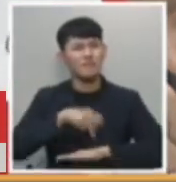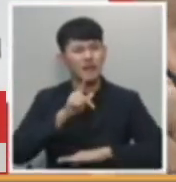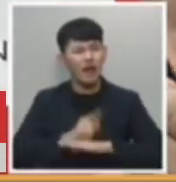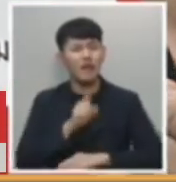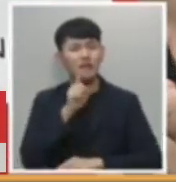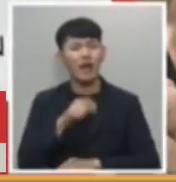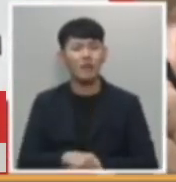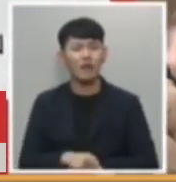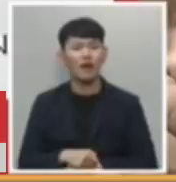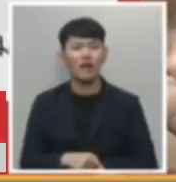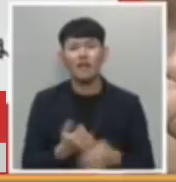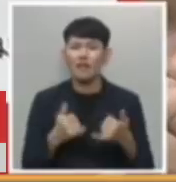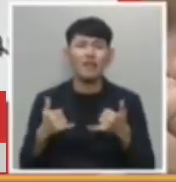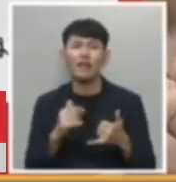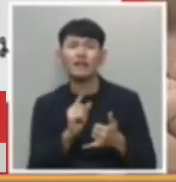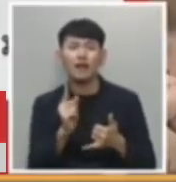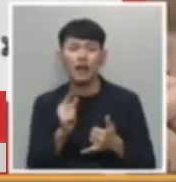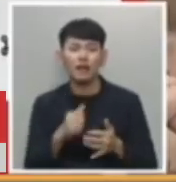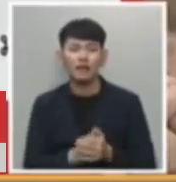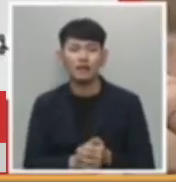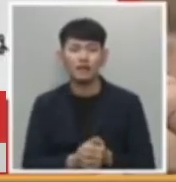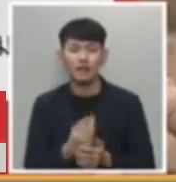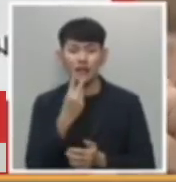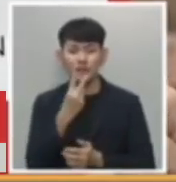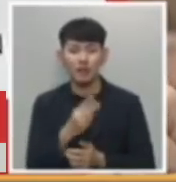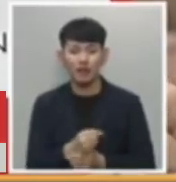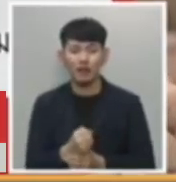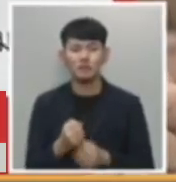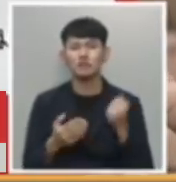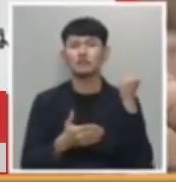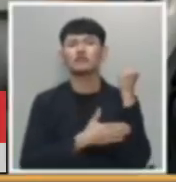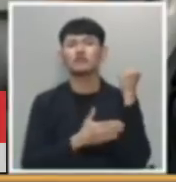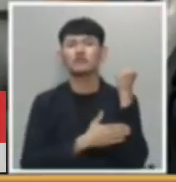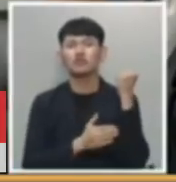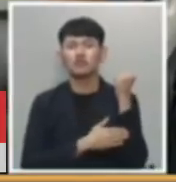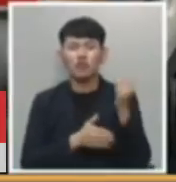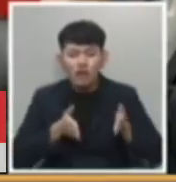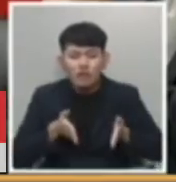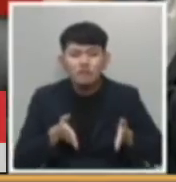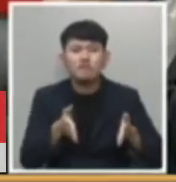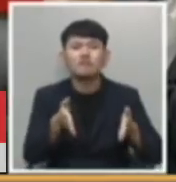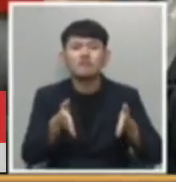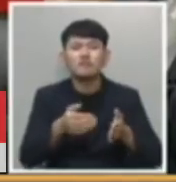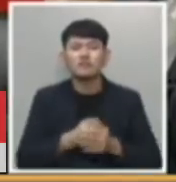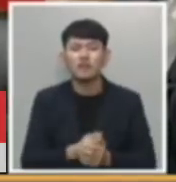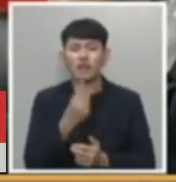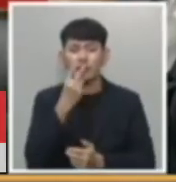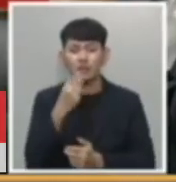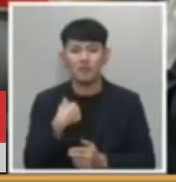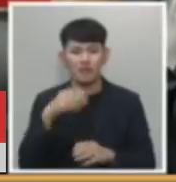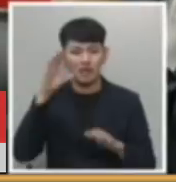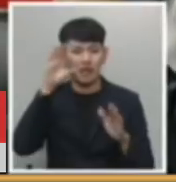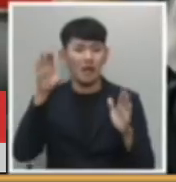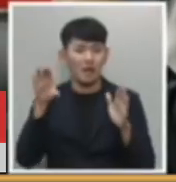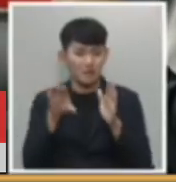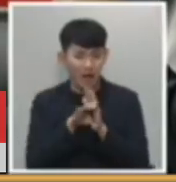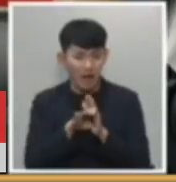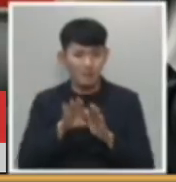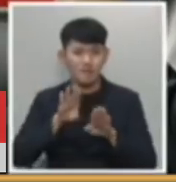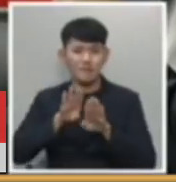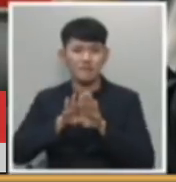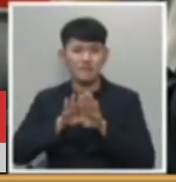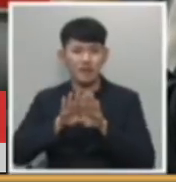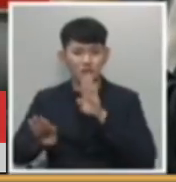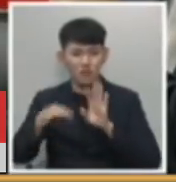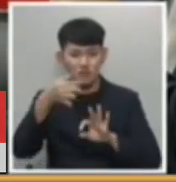บ่อนอยู่ตรงไหนครับเนี่ยท่านประธานในซอยนี่แหละครับเนี่ยเนี่ยท่านประธานที่มันมีลูกกงเนี่ยประตูเนี่ยไฟเนี่ย